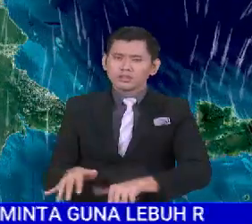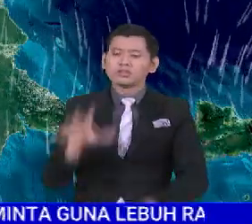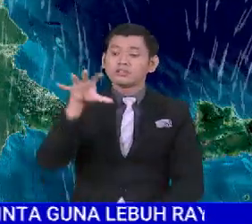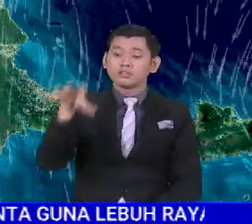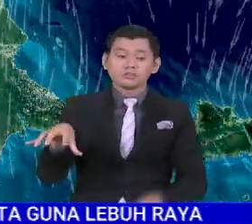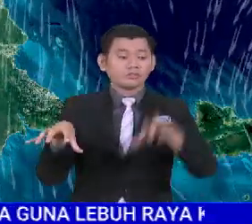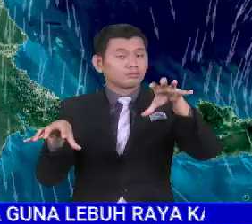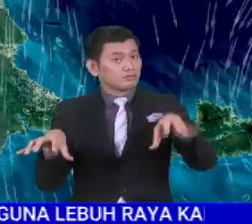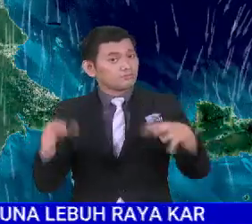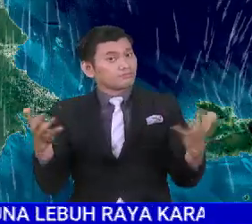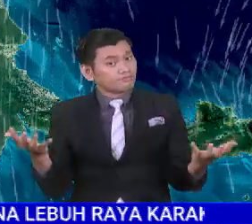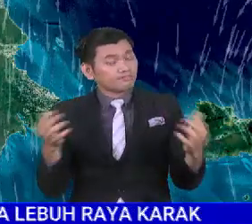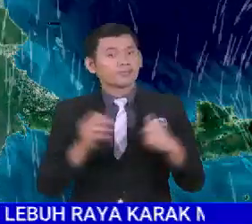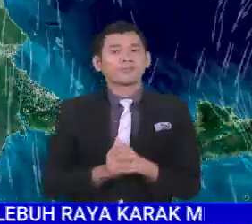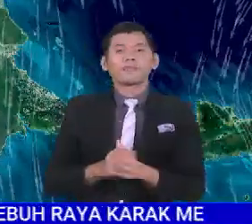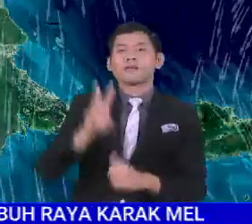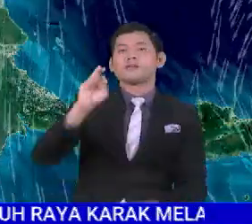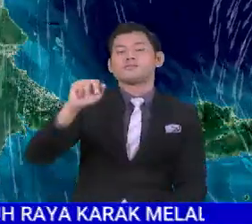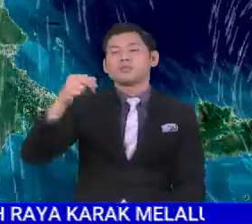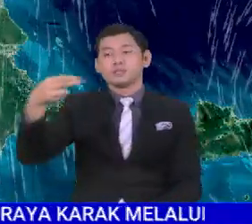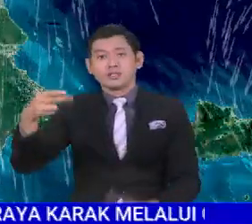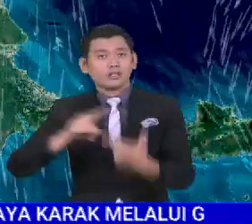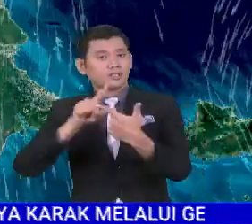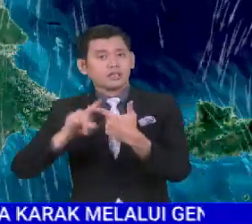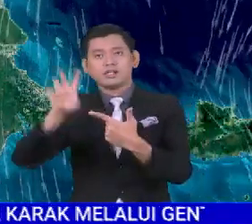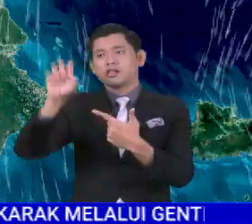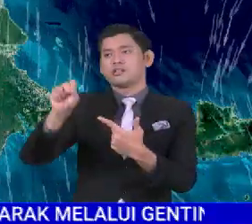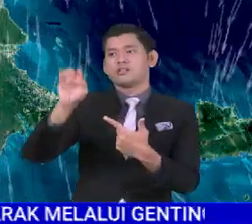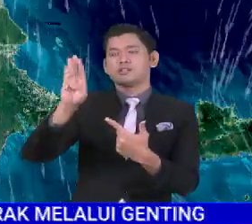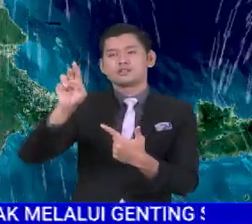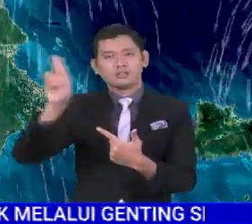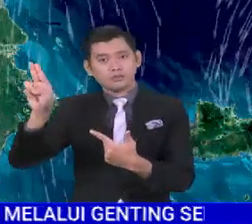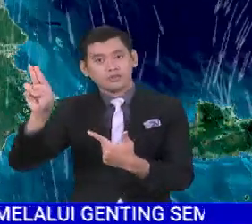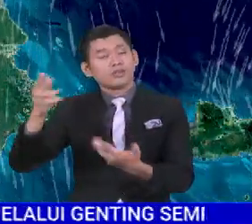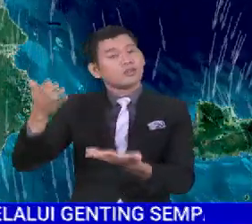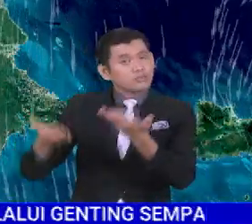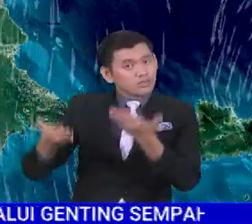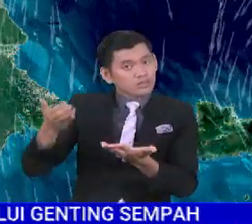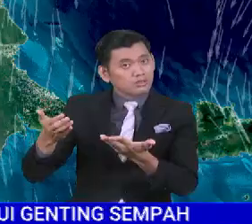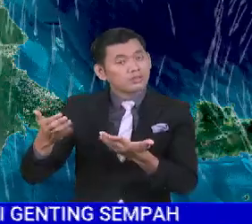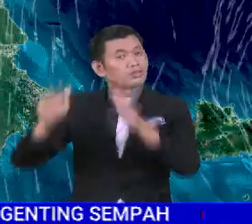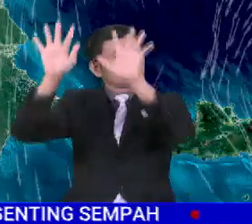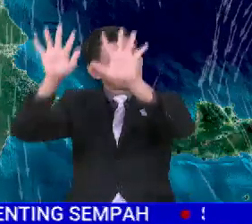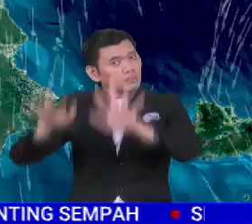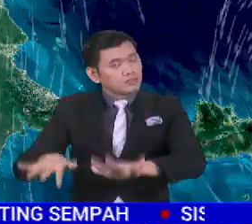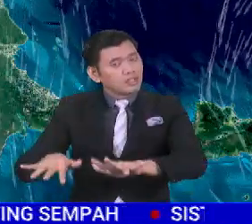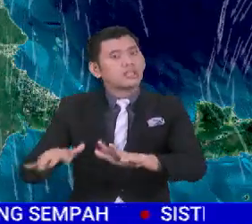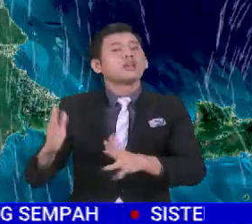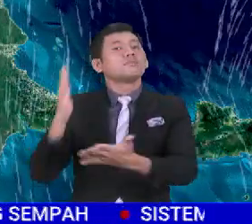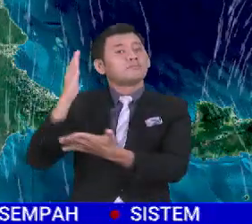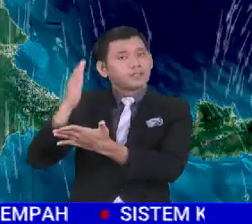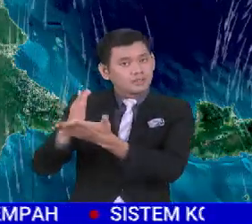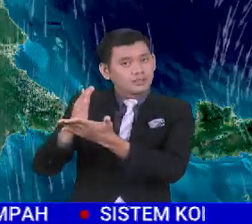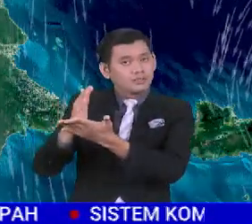dua tempat melibatkan bahagian Mukah dan juga Sibu, yang mana kami jangkakan keadaan hujan ini akan beransur